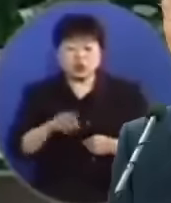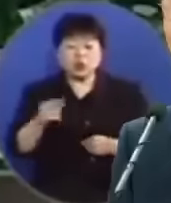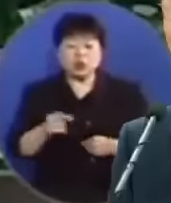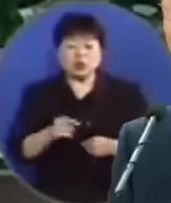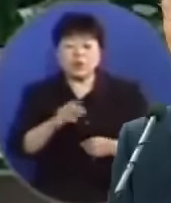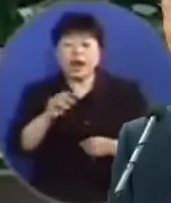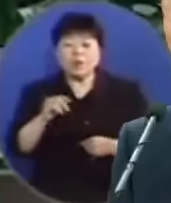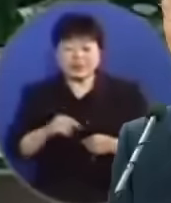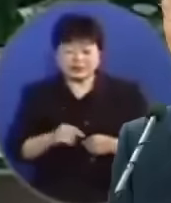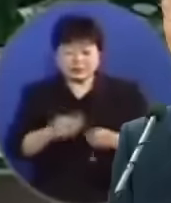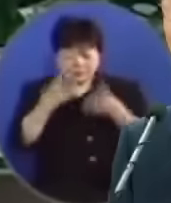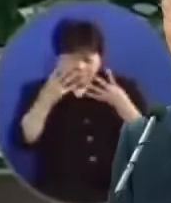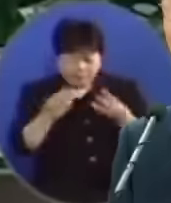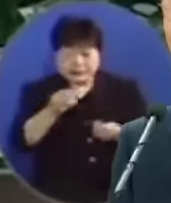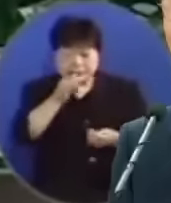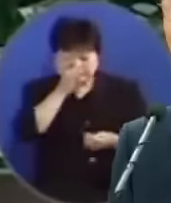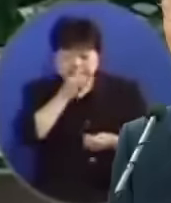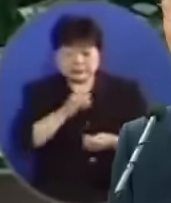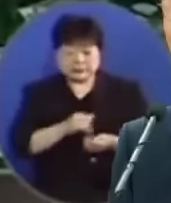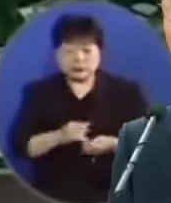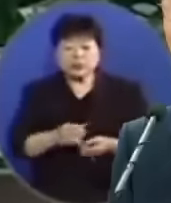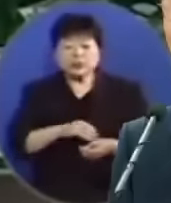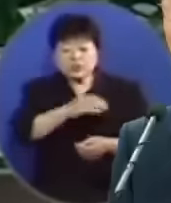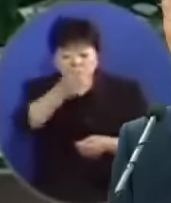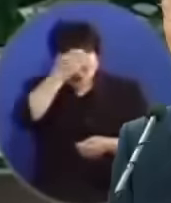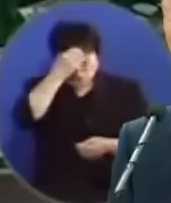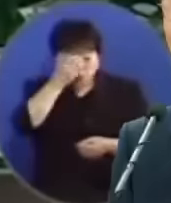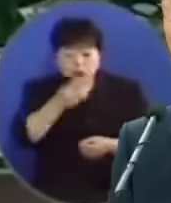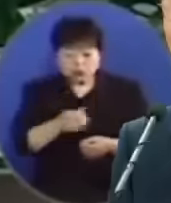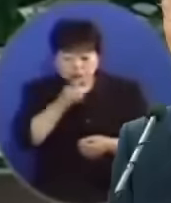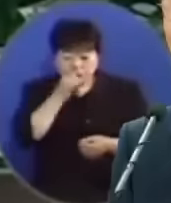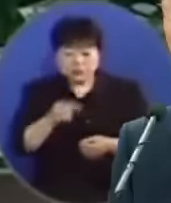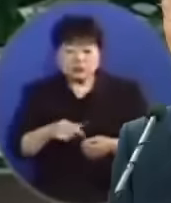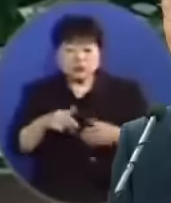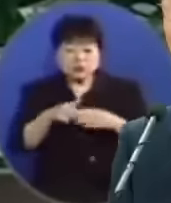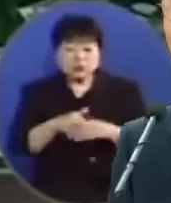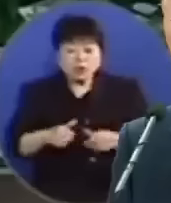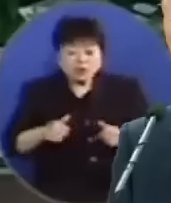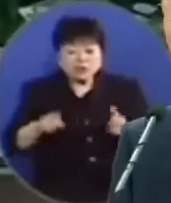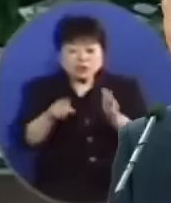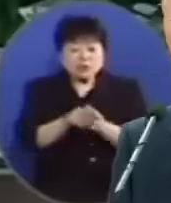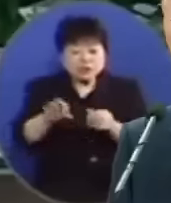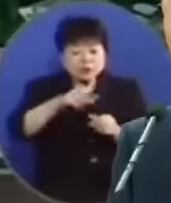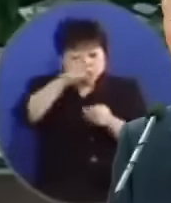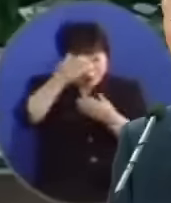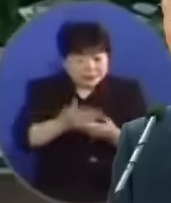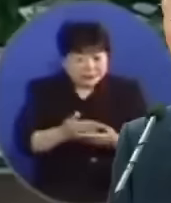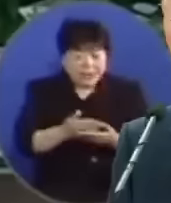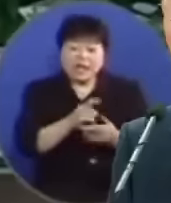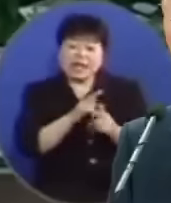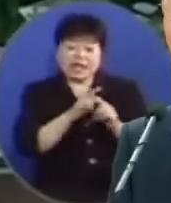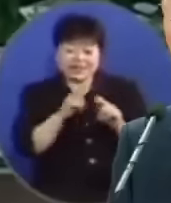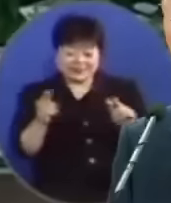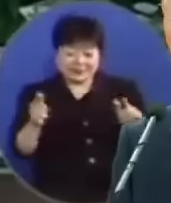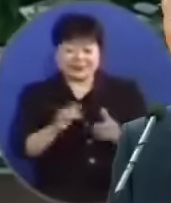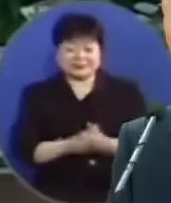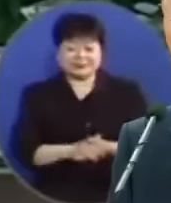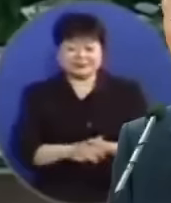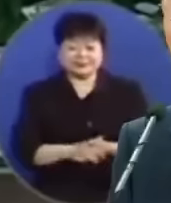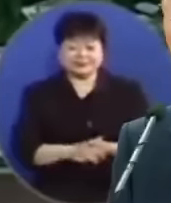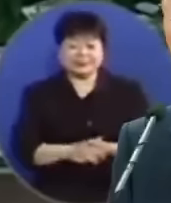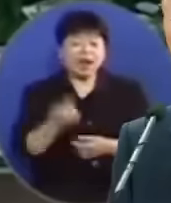마호메도교도 있고 우리는 기독교도 있고 어느 종교든지 열심히 믿으면 구원받는다 그렇게 말한 사람이